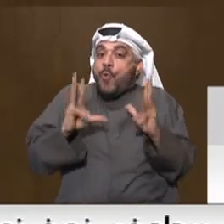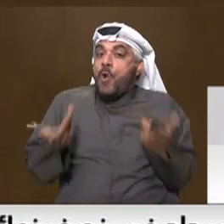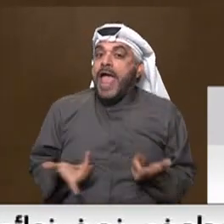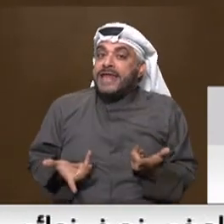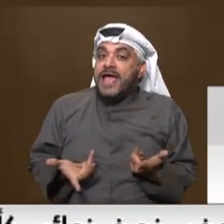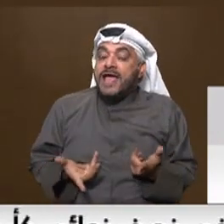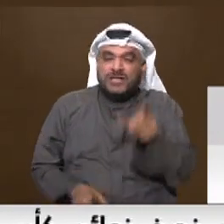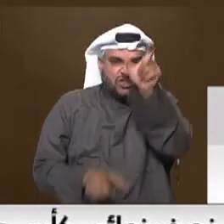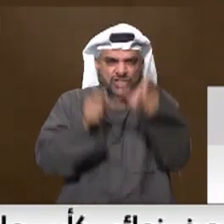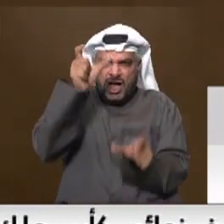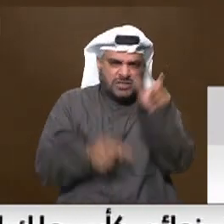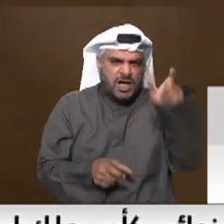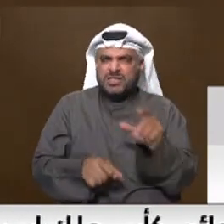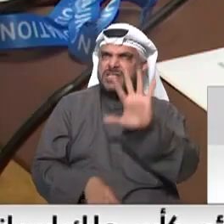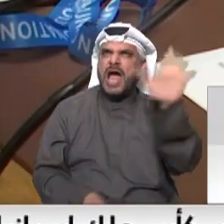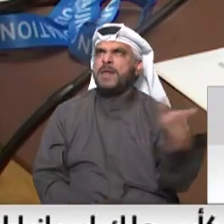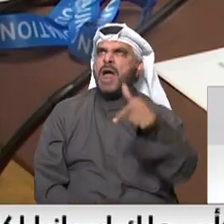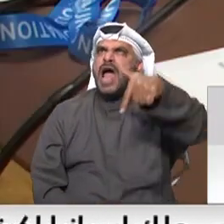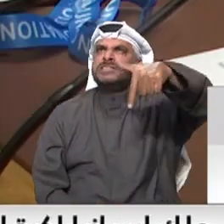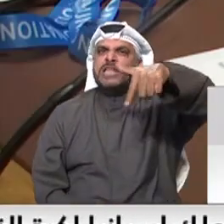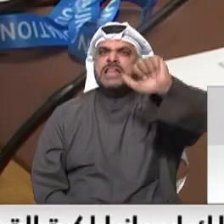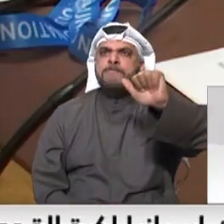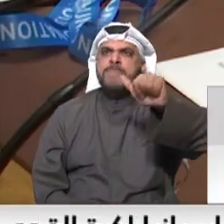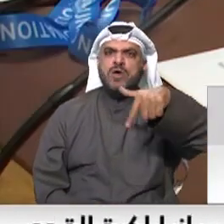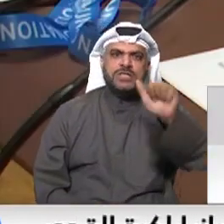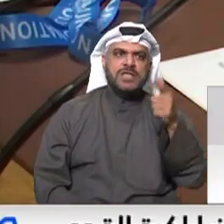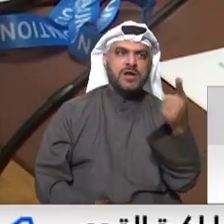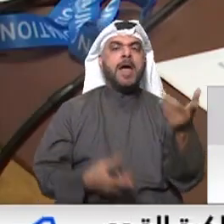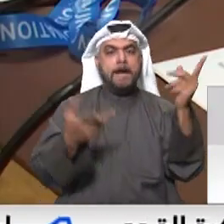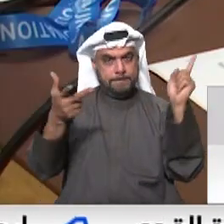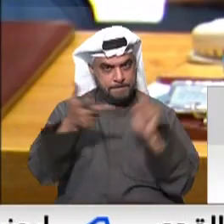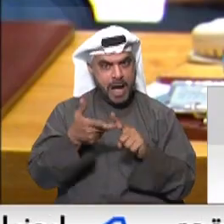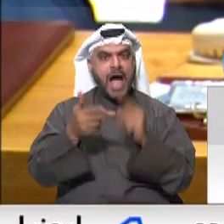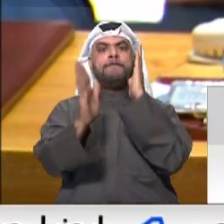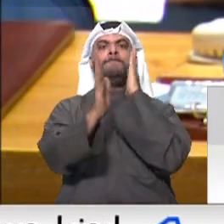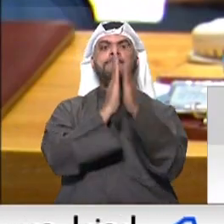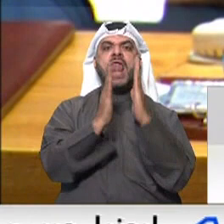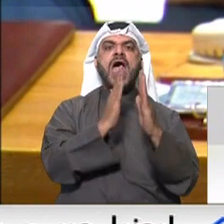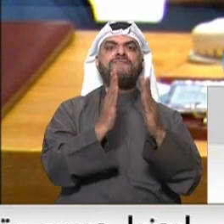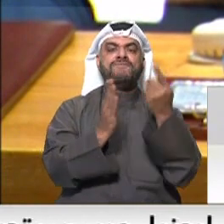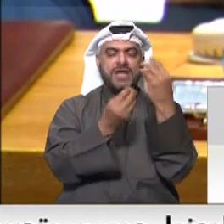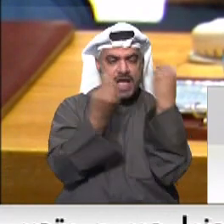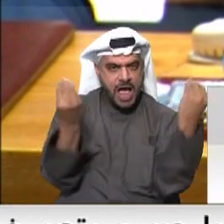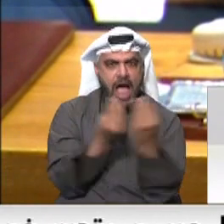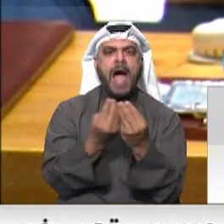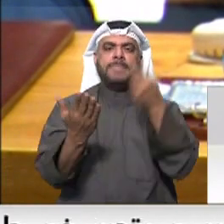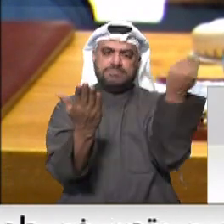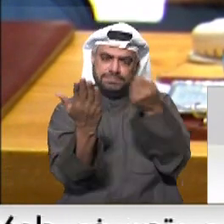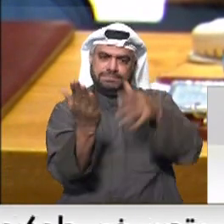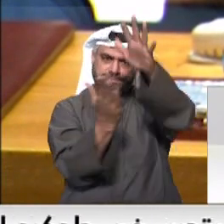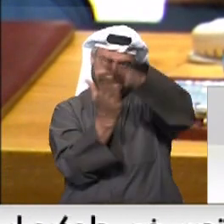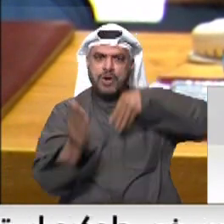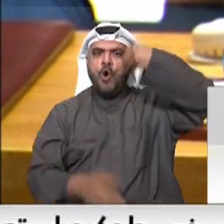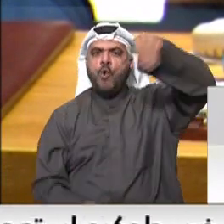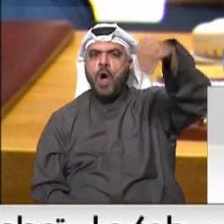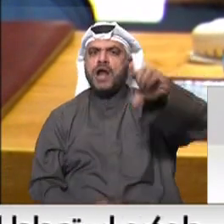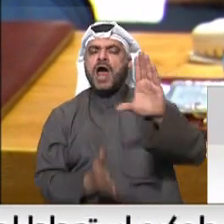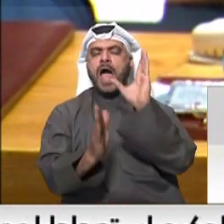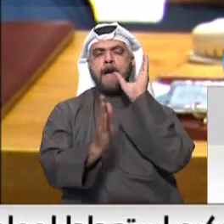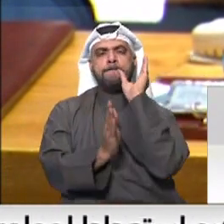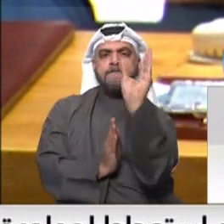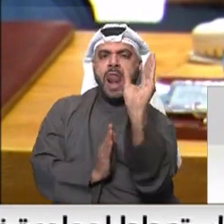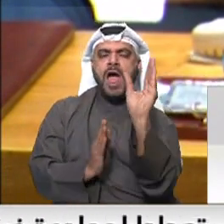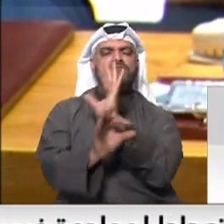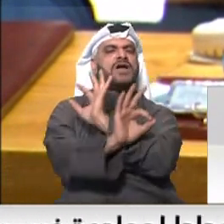الكويتيه الوطنيه بما في ذلك الارشيف الكويتي حيث اكدت الممثله الخاصه للامين العام في العراق جنين